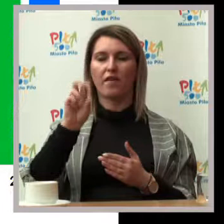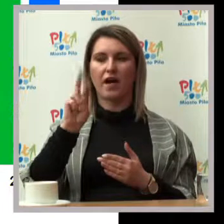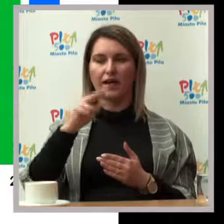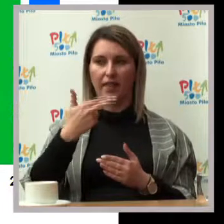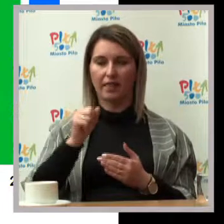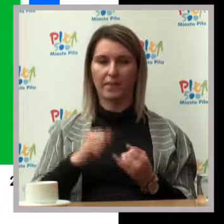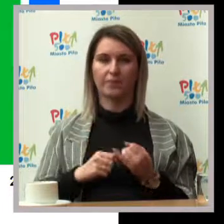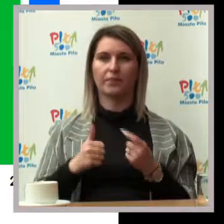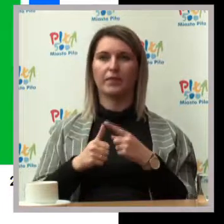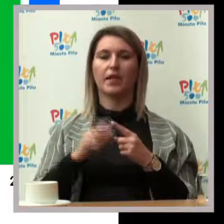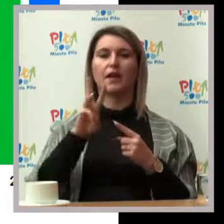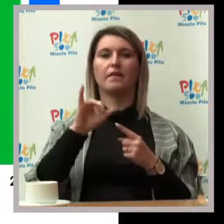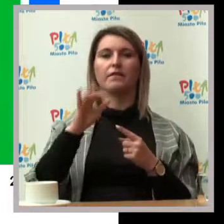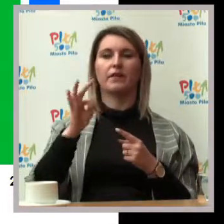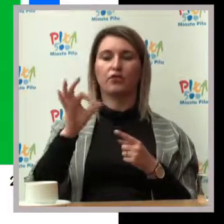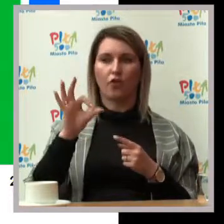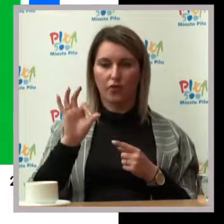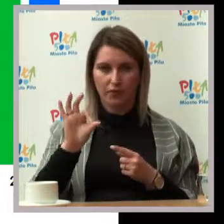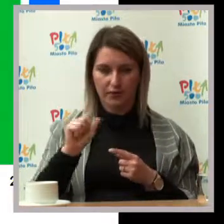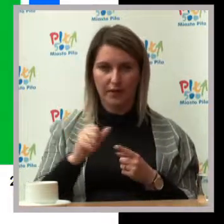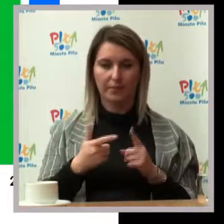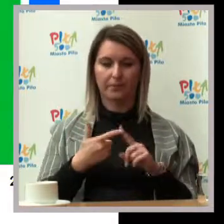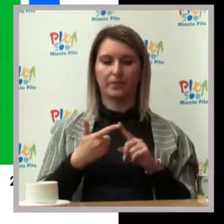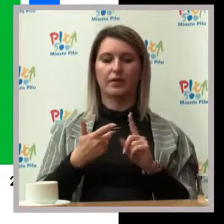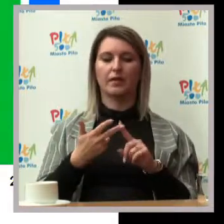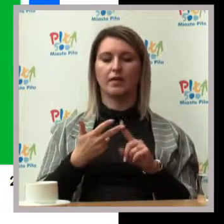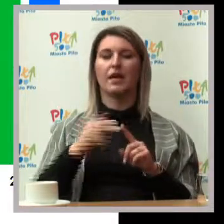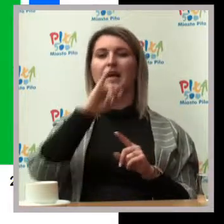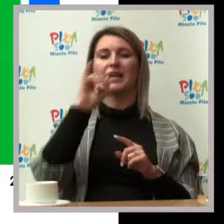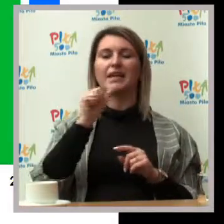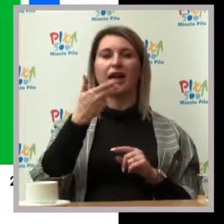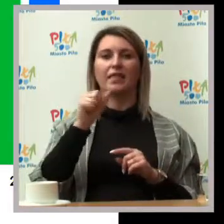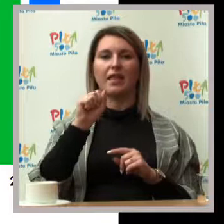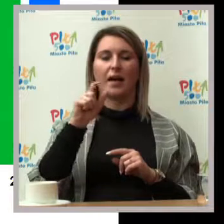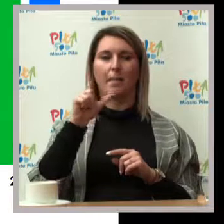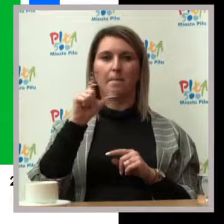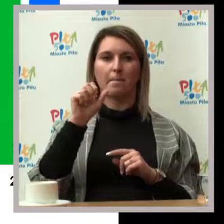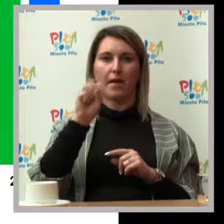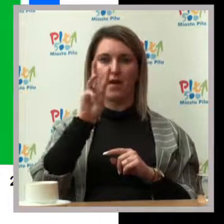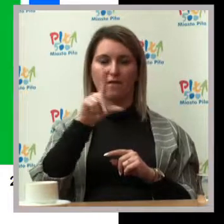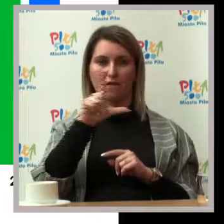II. W tej chwili jesteśmy również w ramach programu Jessica 2, którą realizujemy,